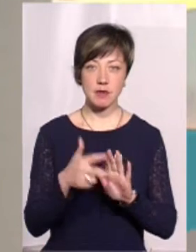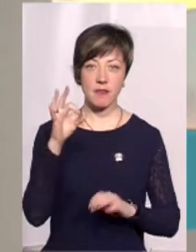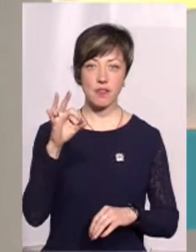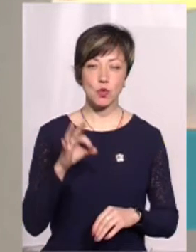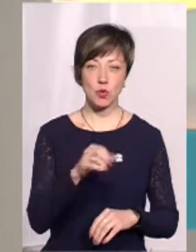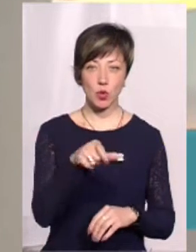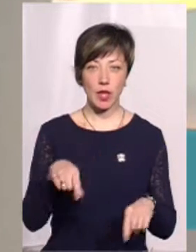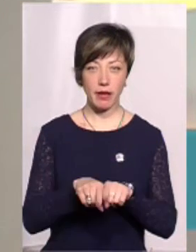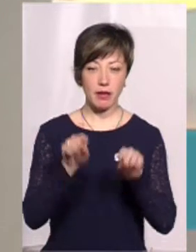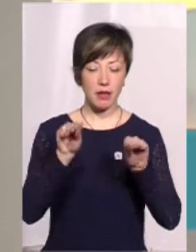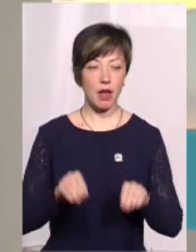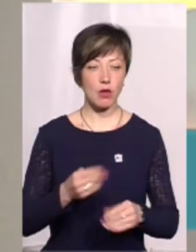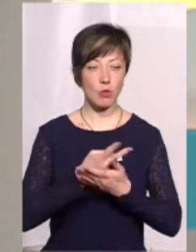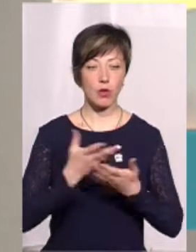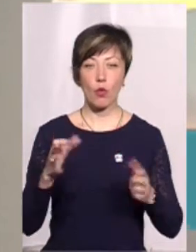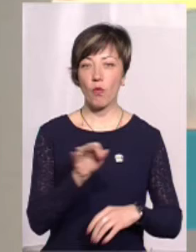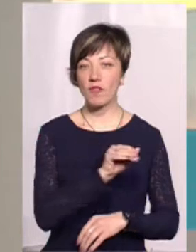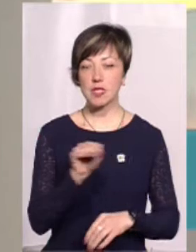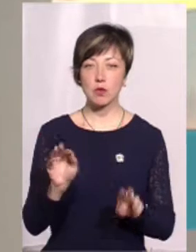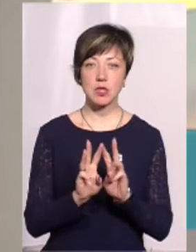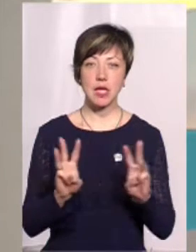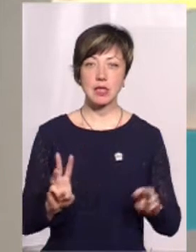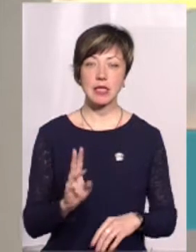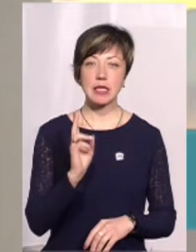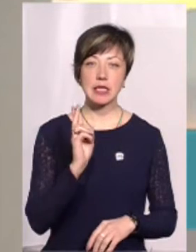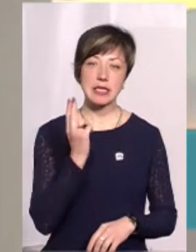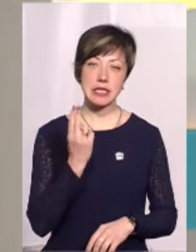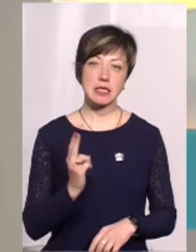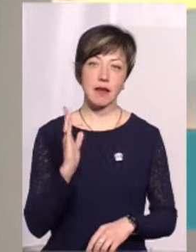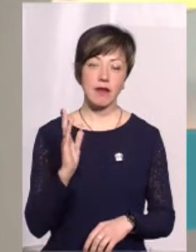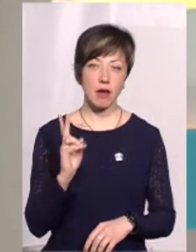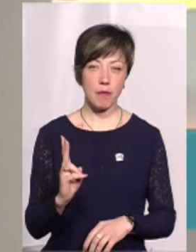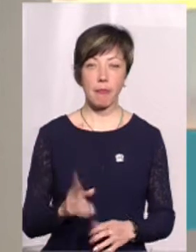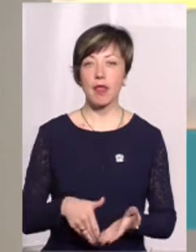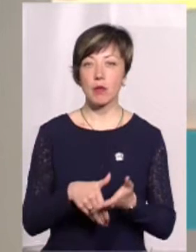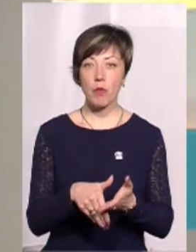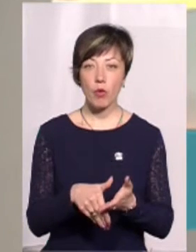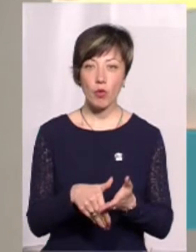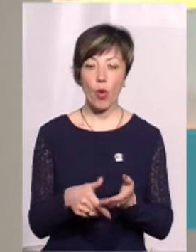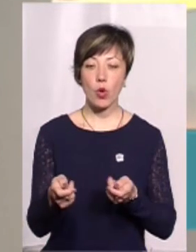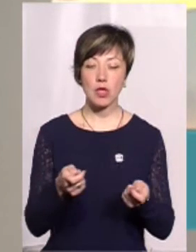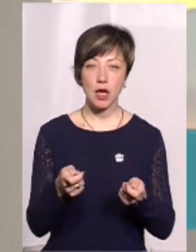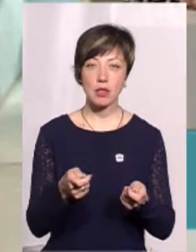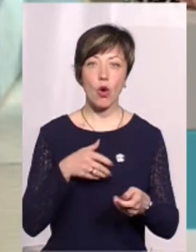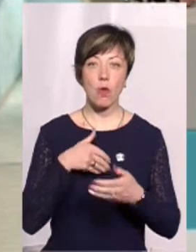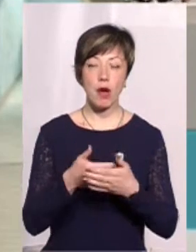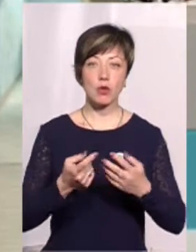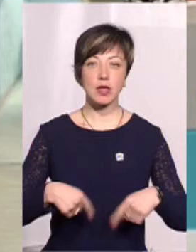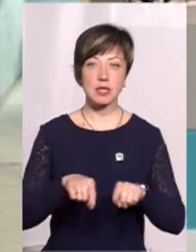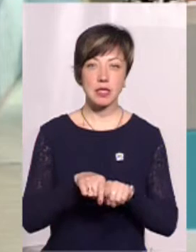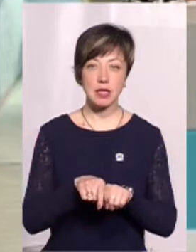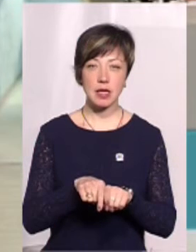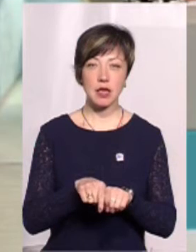78% виборців. Такі дані оприлюднено на офіційному сайті ЦВК. За допомогою координатора громадської